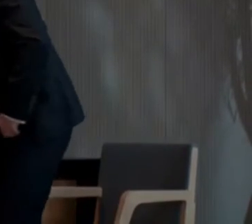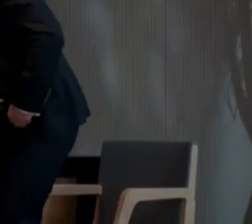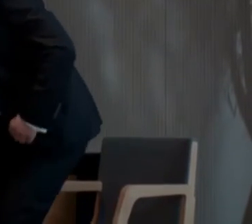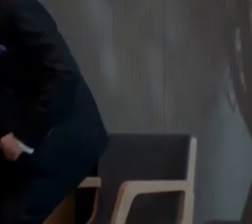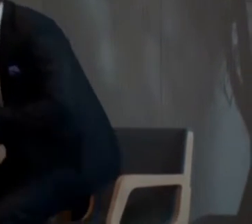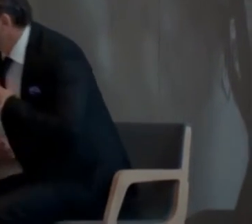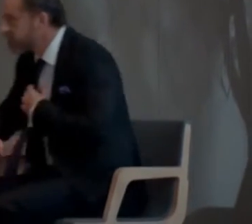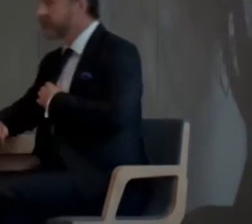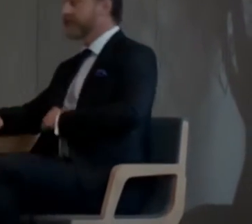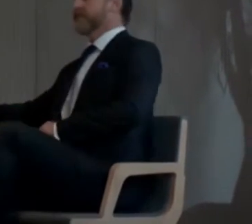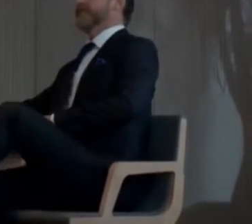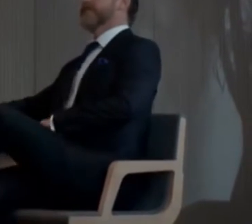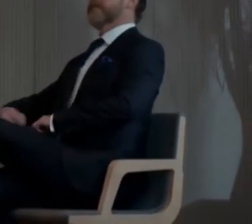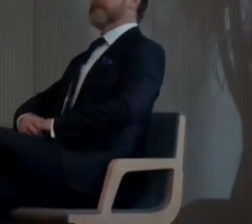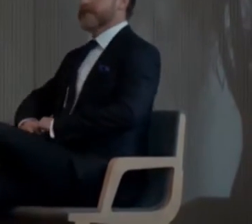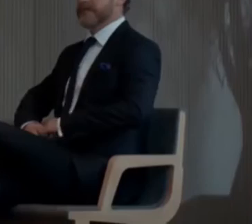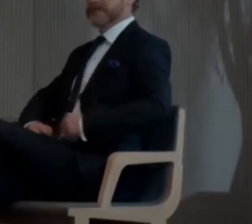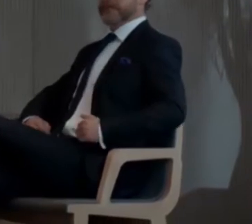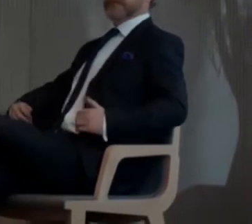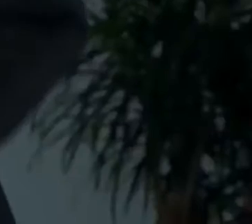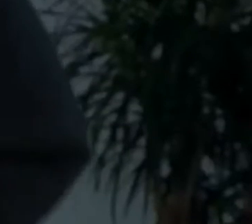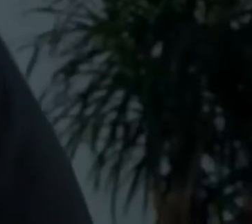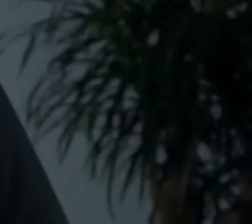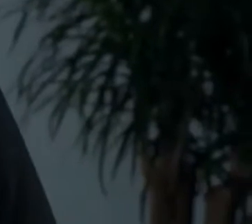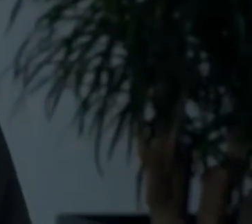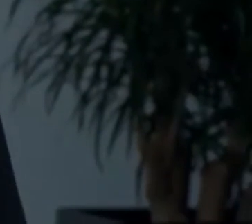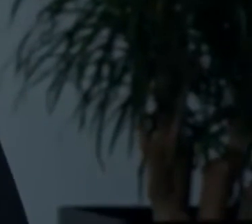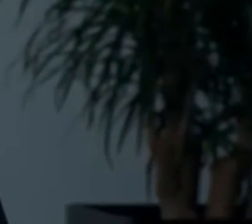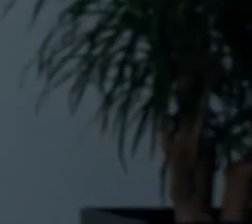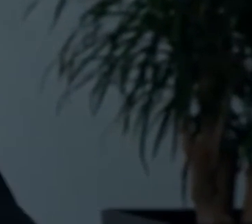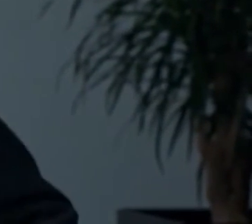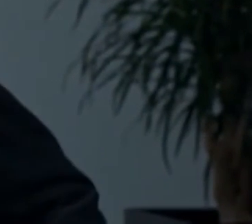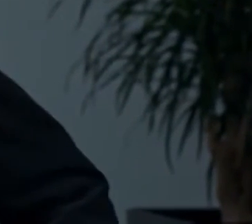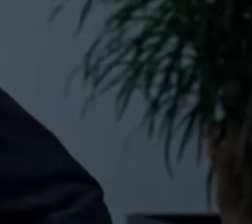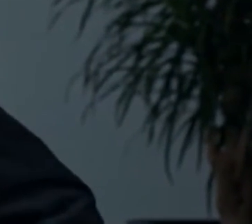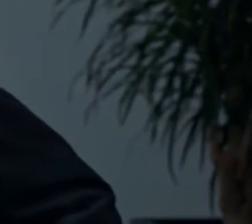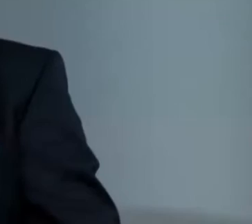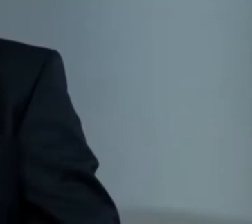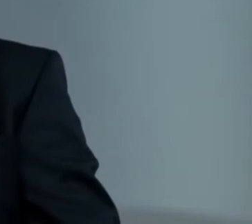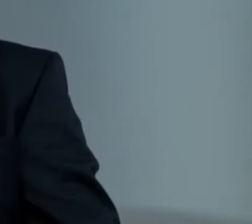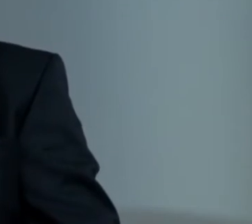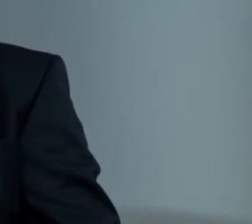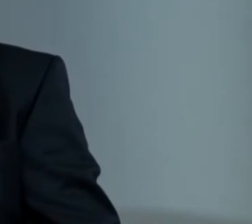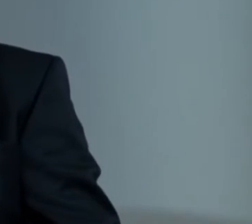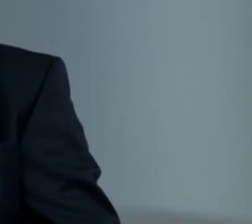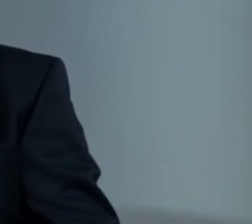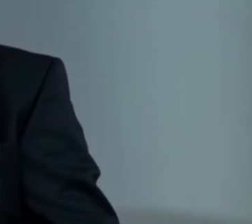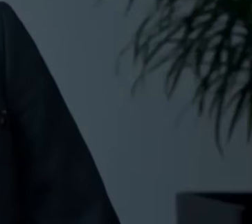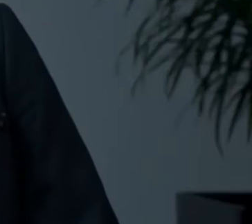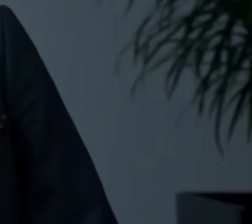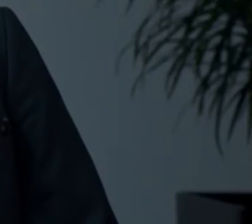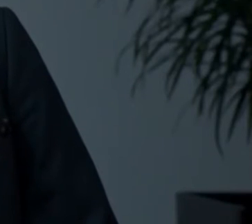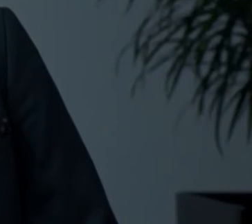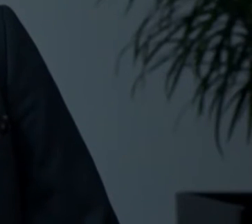de karşısındakine oturdu. Patron koltuğu boş. İkisi de jilet gibi giyinmişler. Ceket ceplerinde mendilleri var.